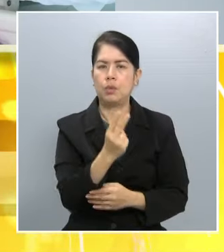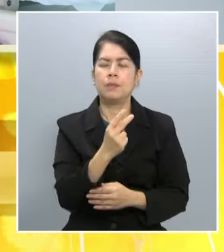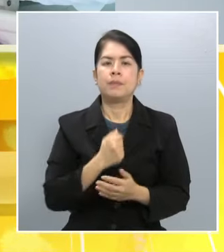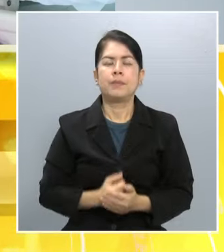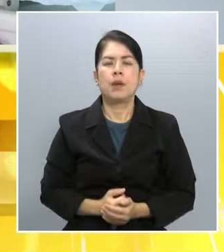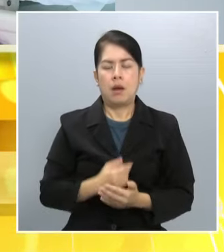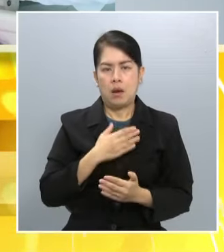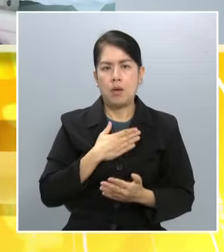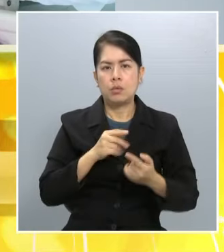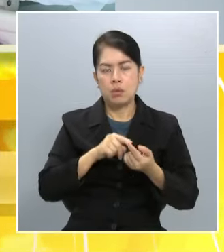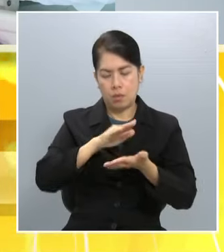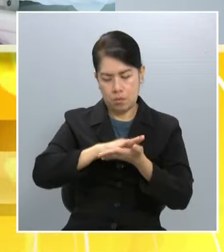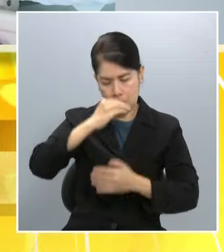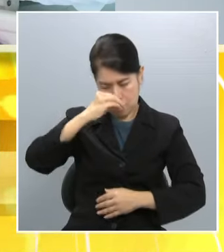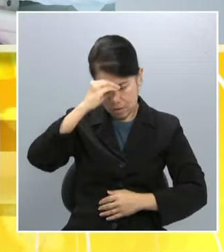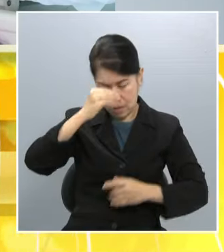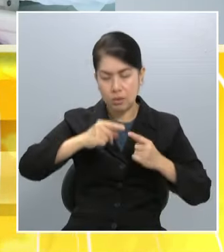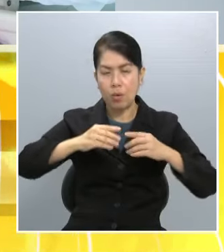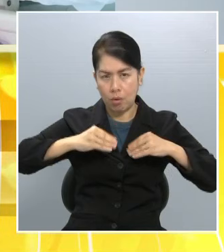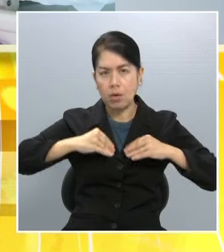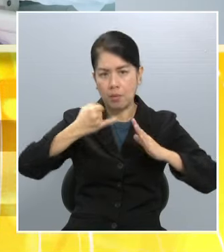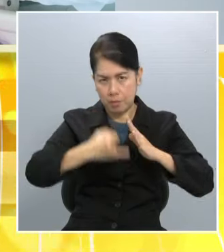งดำเนินการแก้ไขในส่วนที่เราทำได้